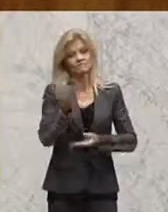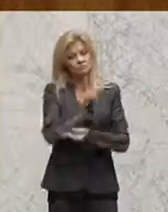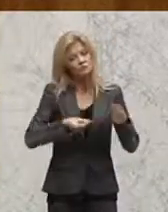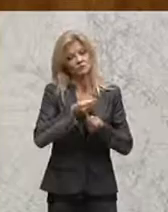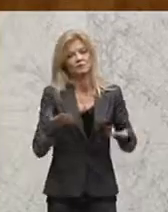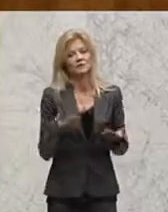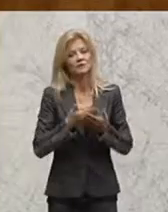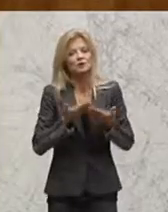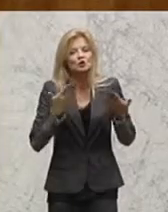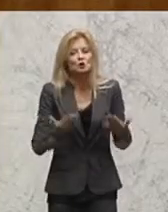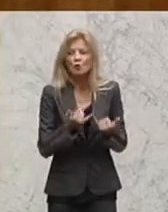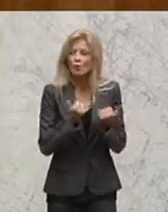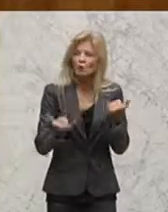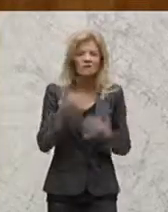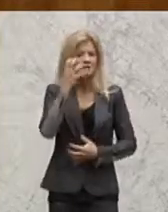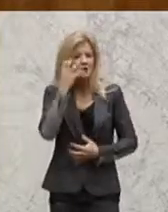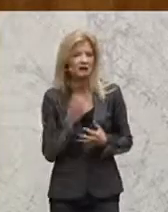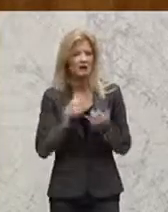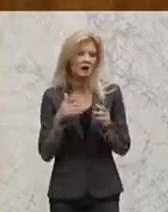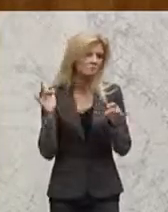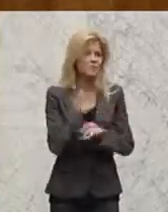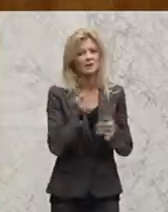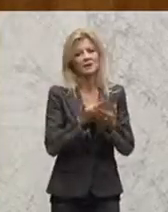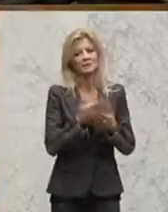diese Radikalisierung und diese Gefährdung nicht voranschreitet.